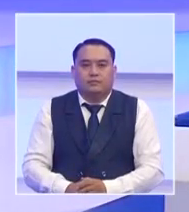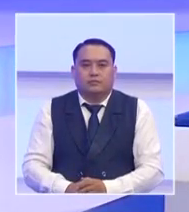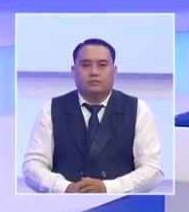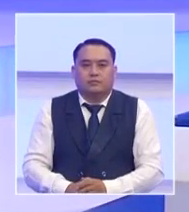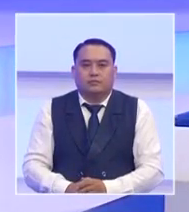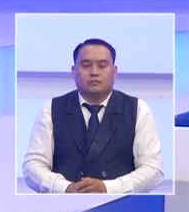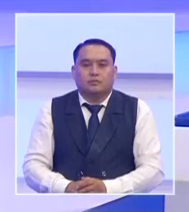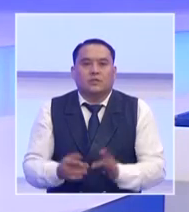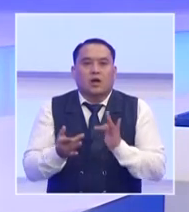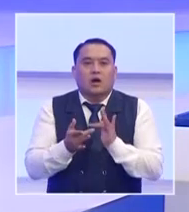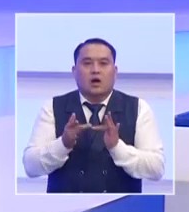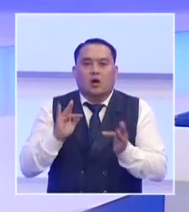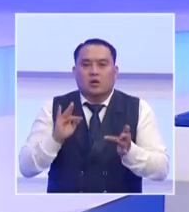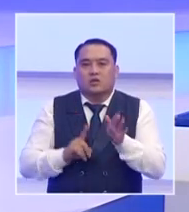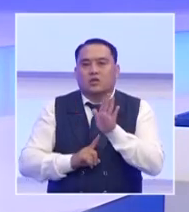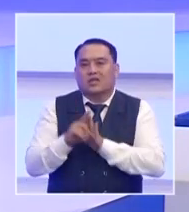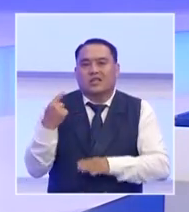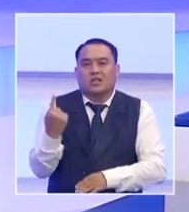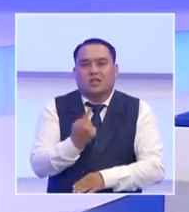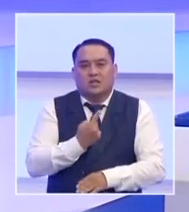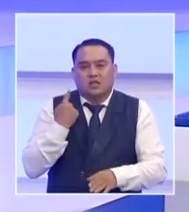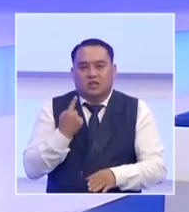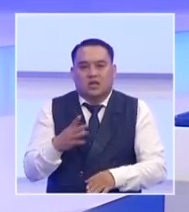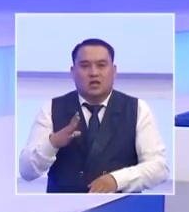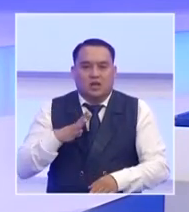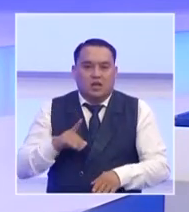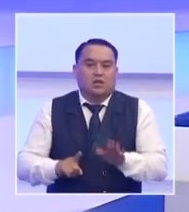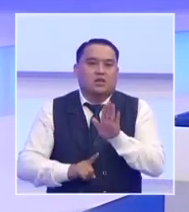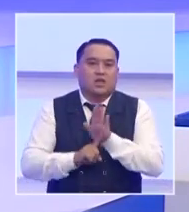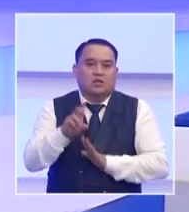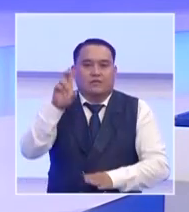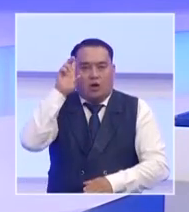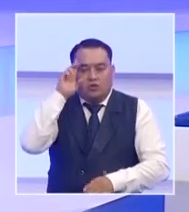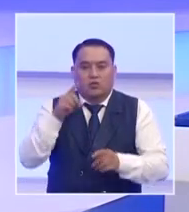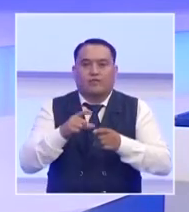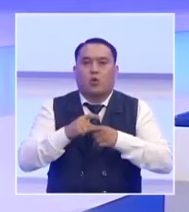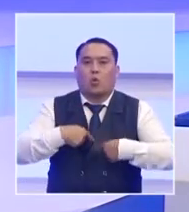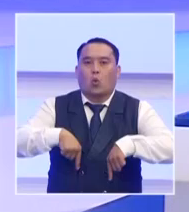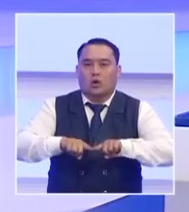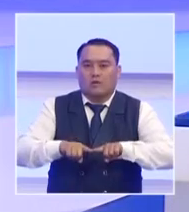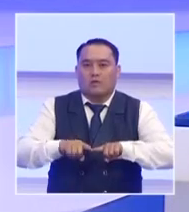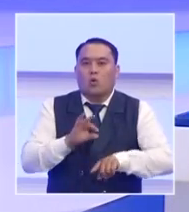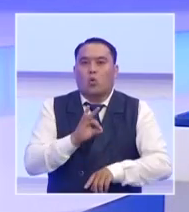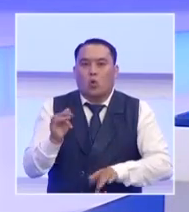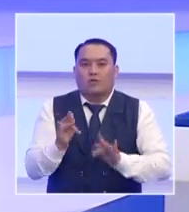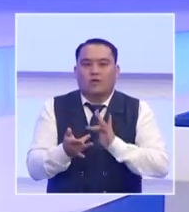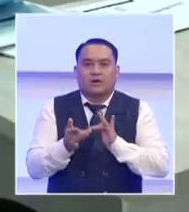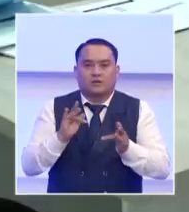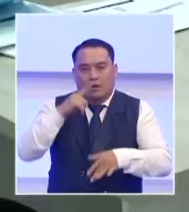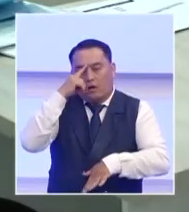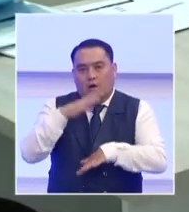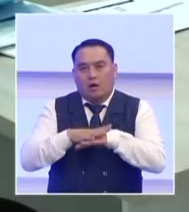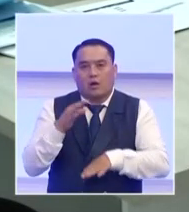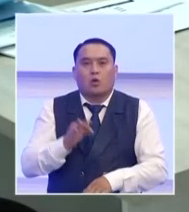отечественном онлайн-пространстве заработала единая платформа интернет ресурсов государственных органов официальный сайт акимат алматинской